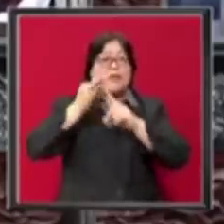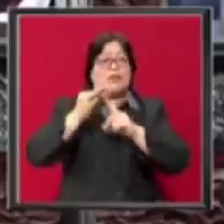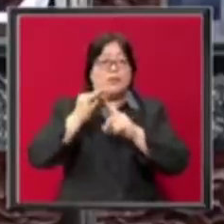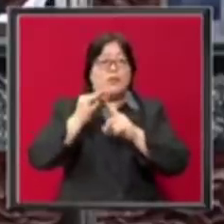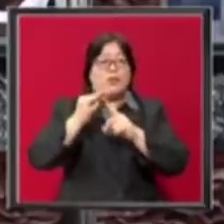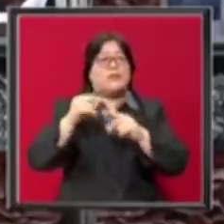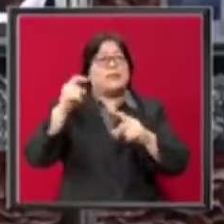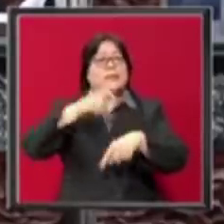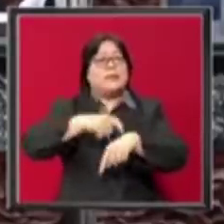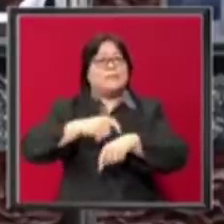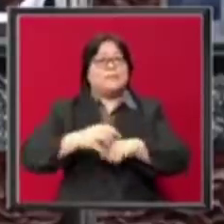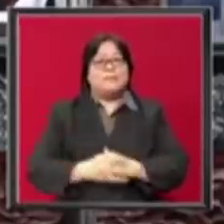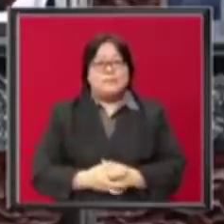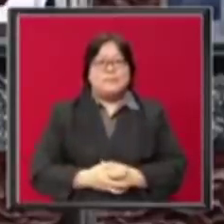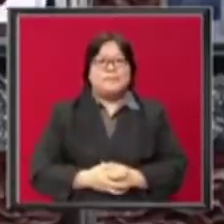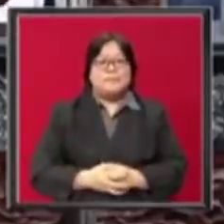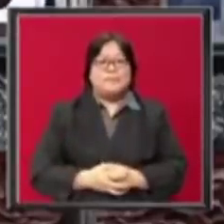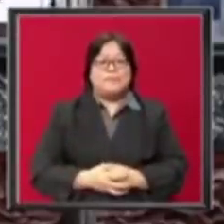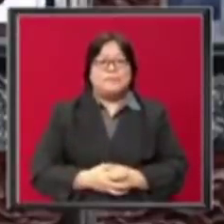extraordinary times.